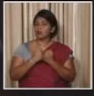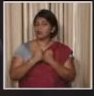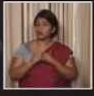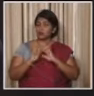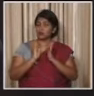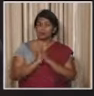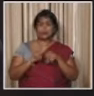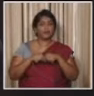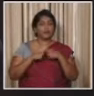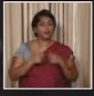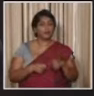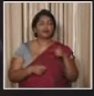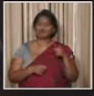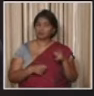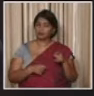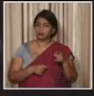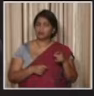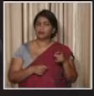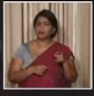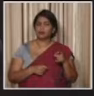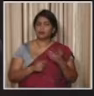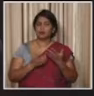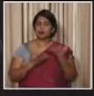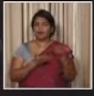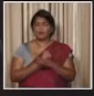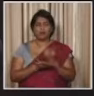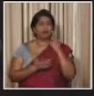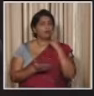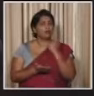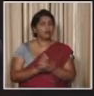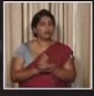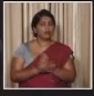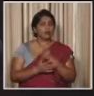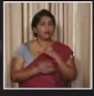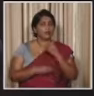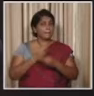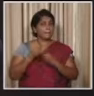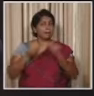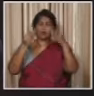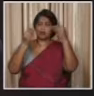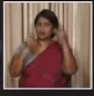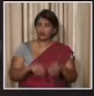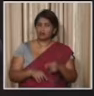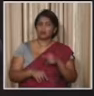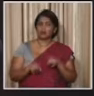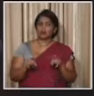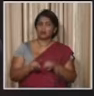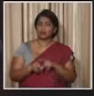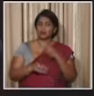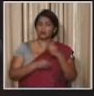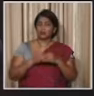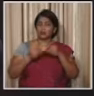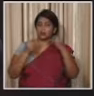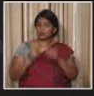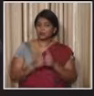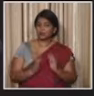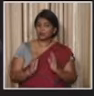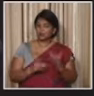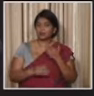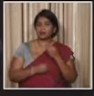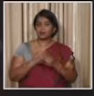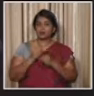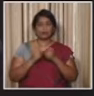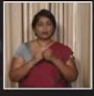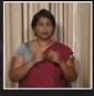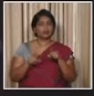සියල්ල යනකොට ඒවා පියව ගන්න අමාරුයි. ඉතින් එතකොට කර්මාන්ත බිඳ වැටෙනවා. Tuhan karma itu diri kan non. Karma itu